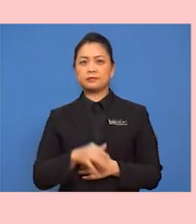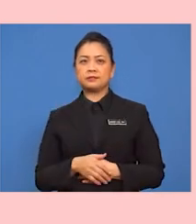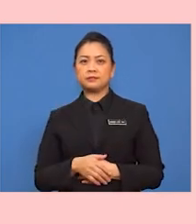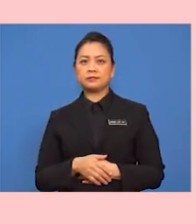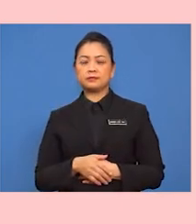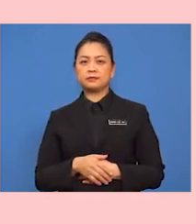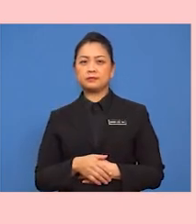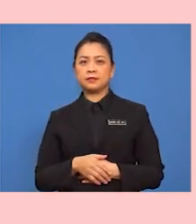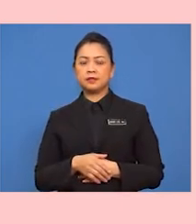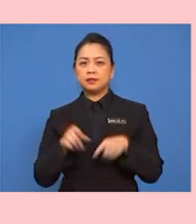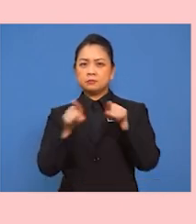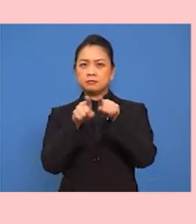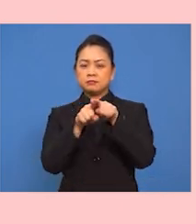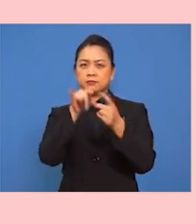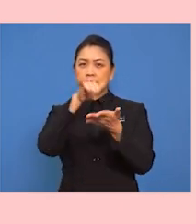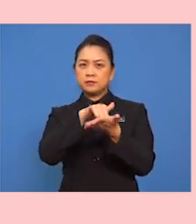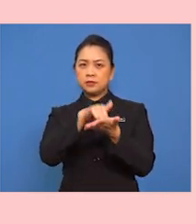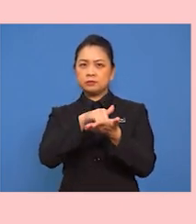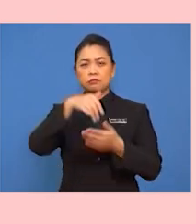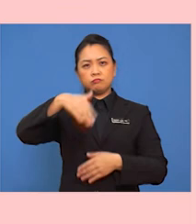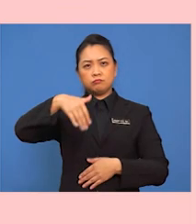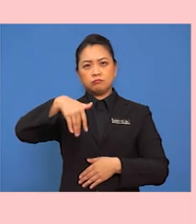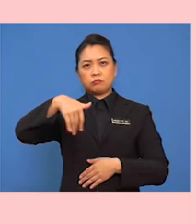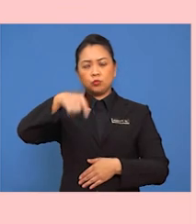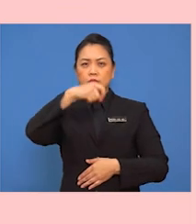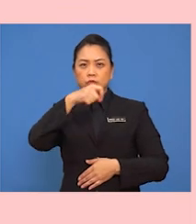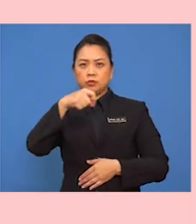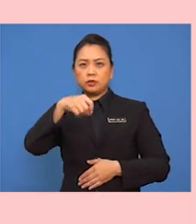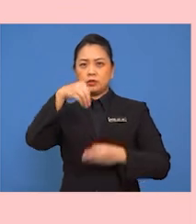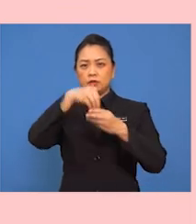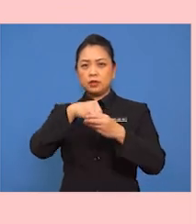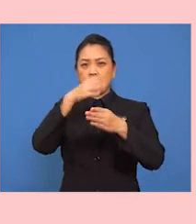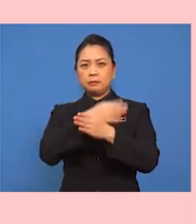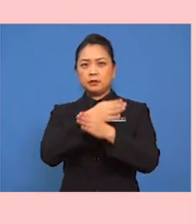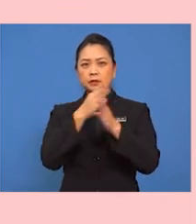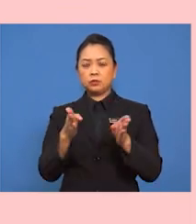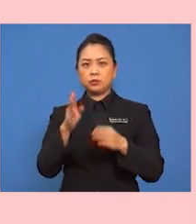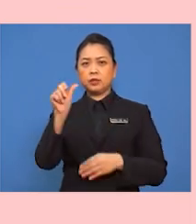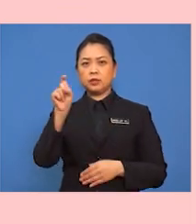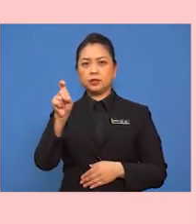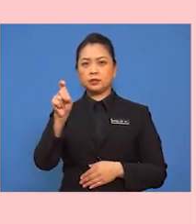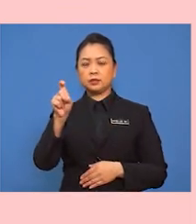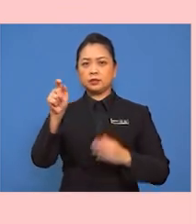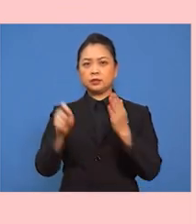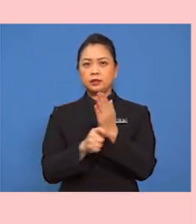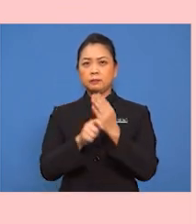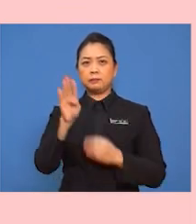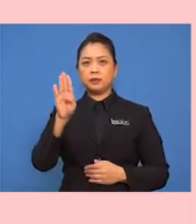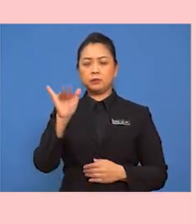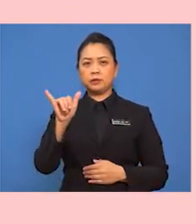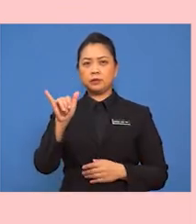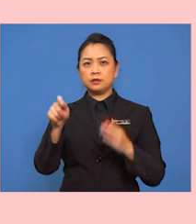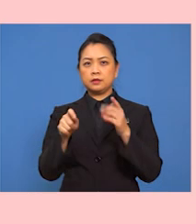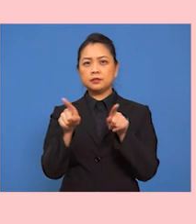Persamaan tersebut belum ditulis dalam bentuk AX tambah BY